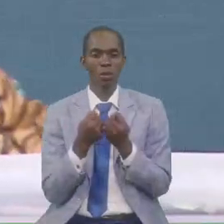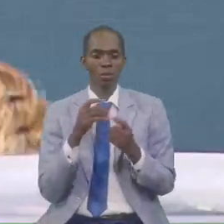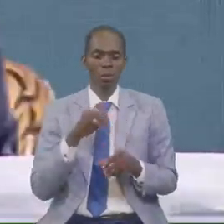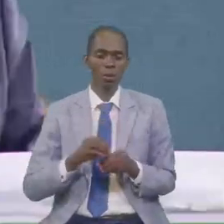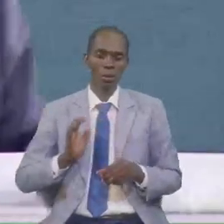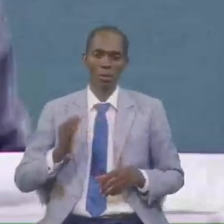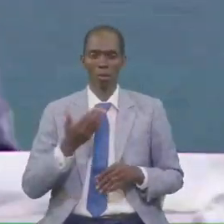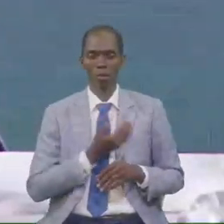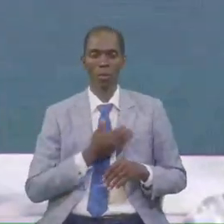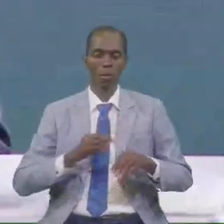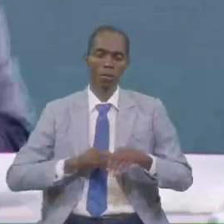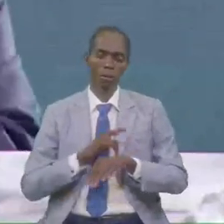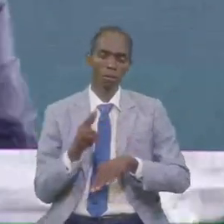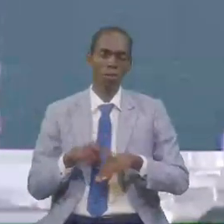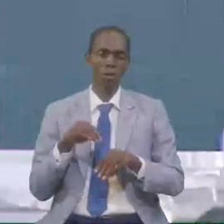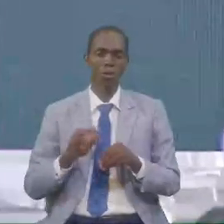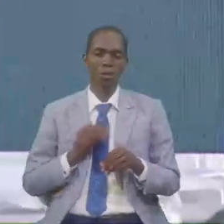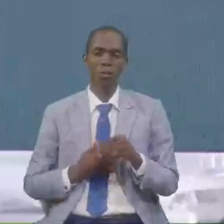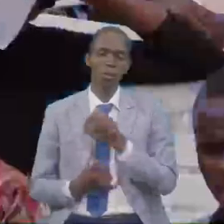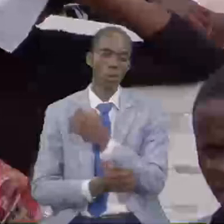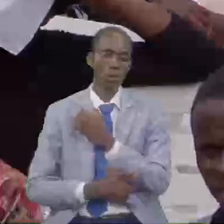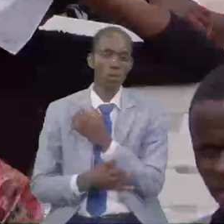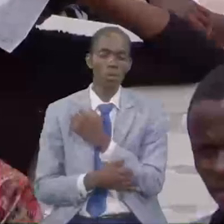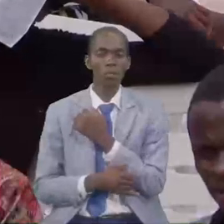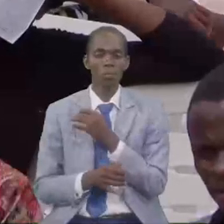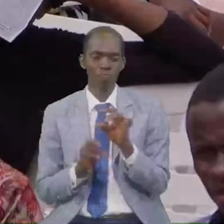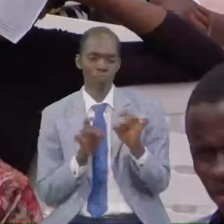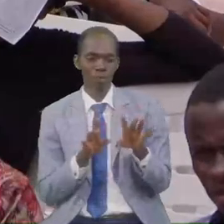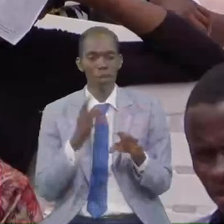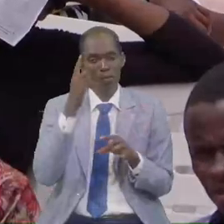La haine contre les autres tribus de la nation.